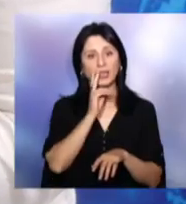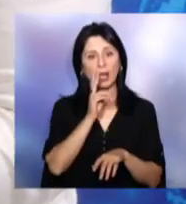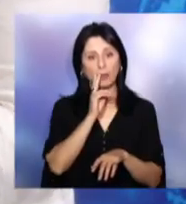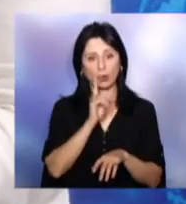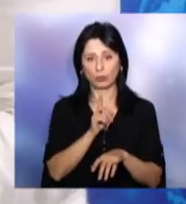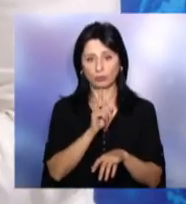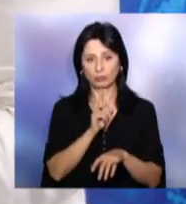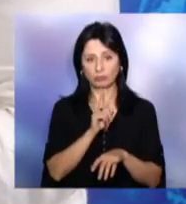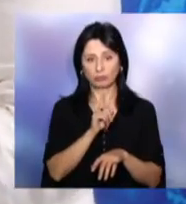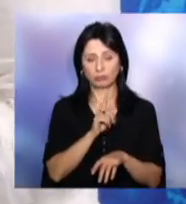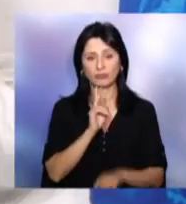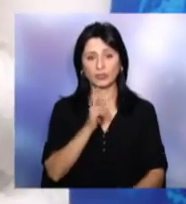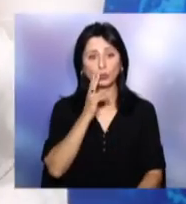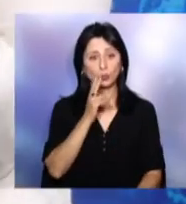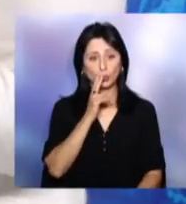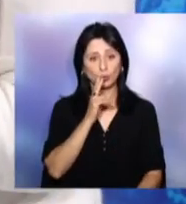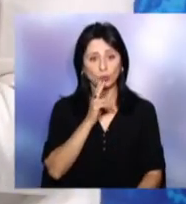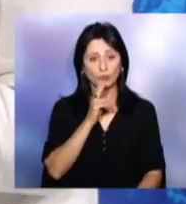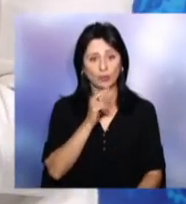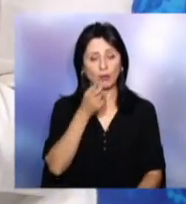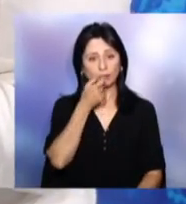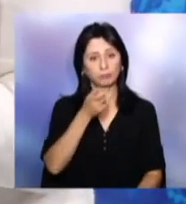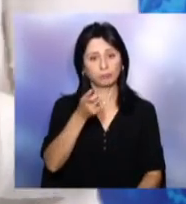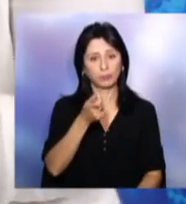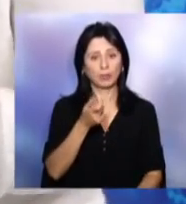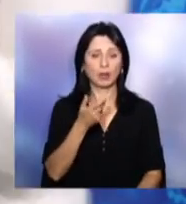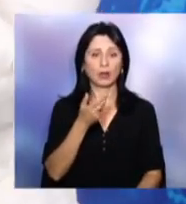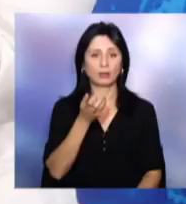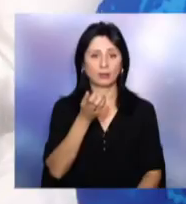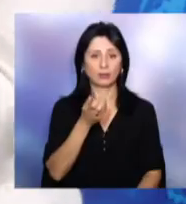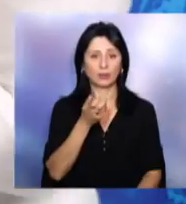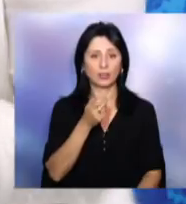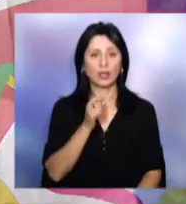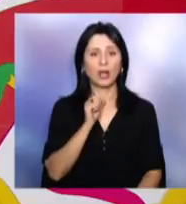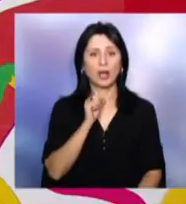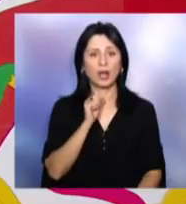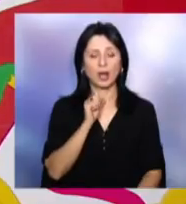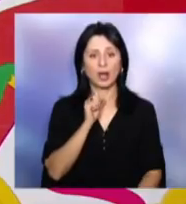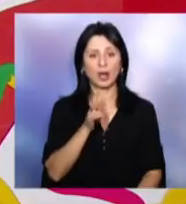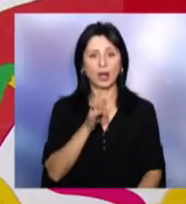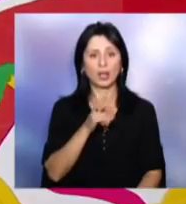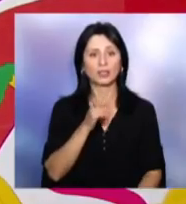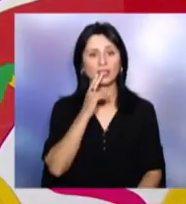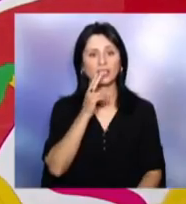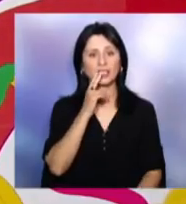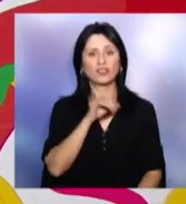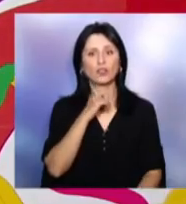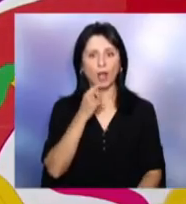თამბაქოს, მოიხმარს თამბაქორს, ან ჩიბუხს მოიხმარს, ან ღეჭავს თამბაქოს